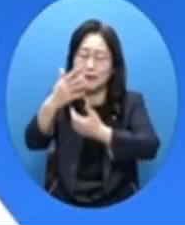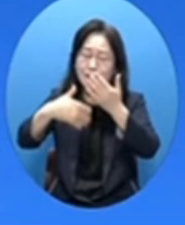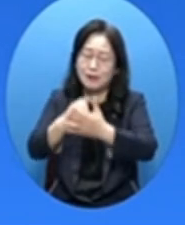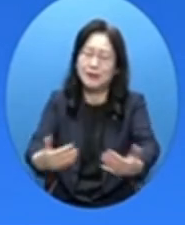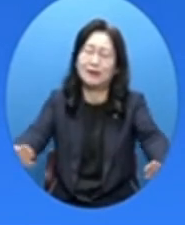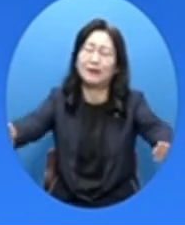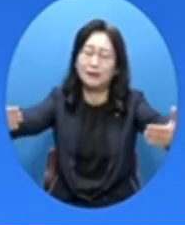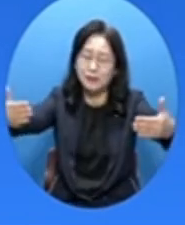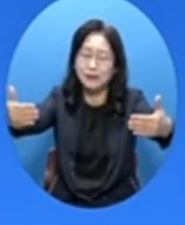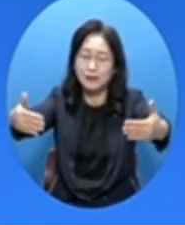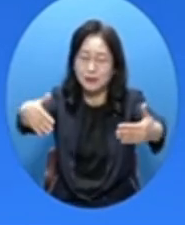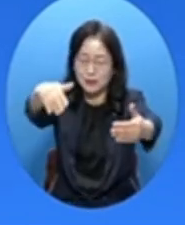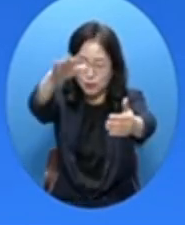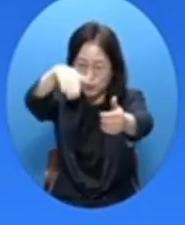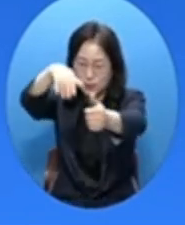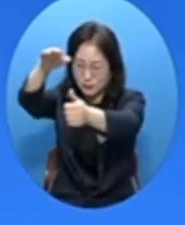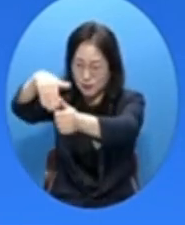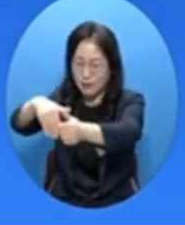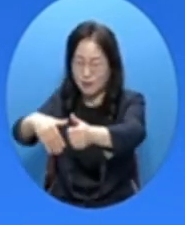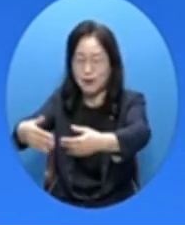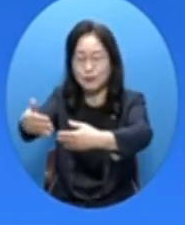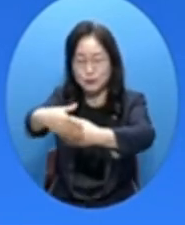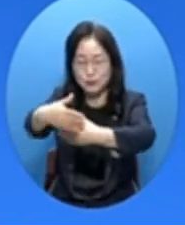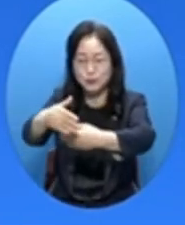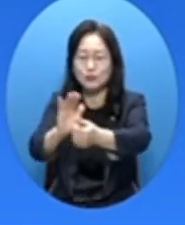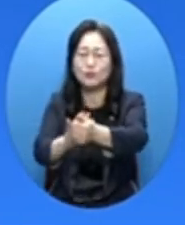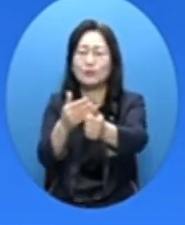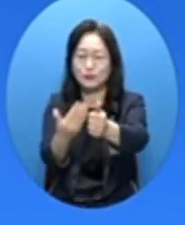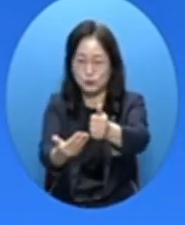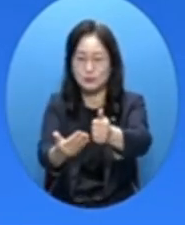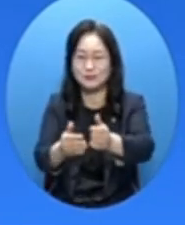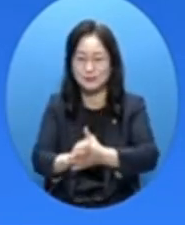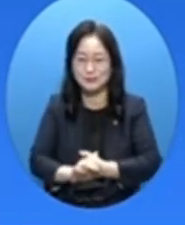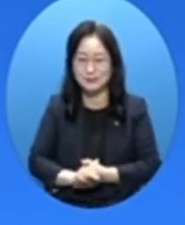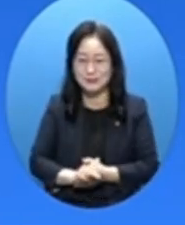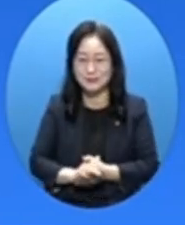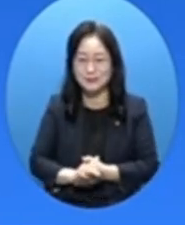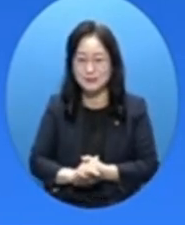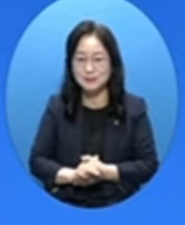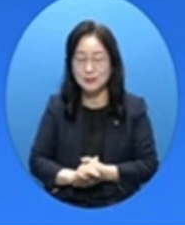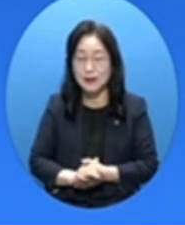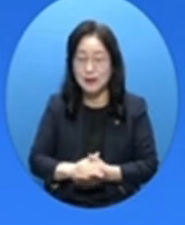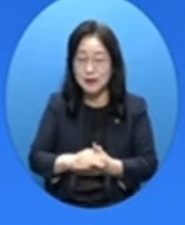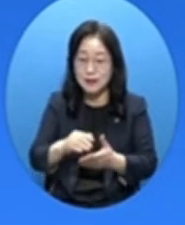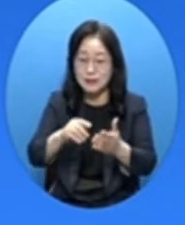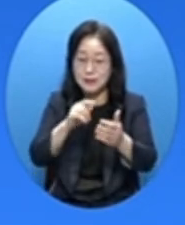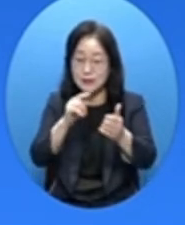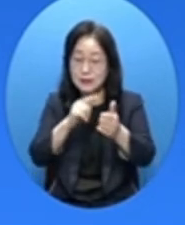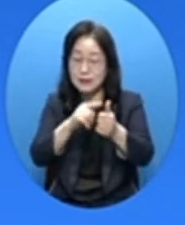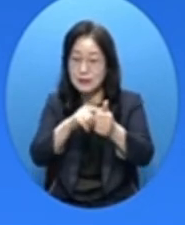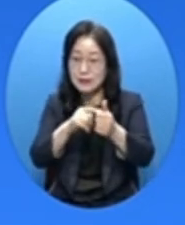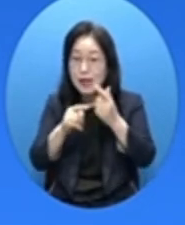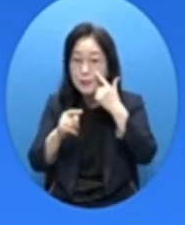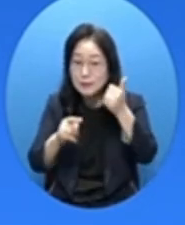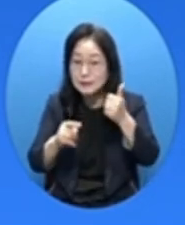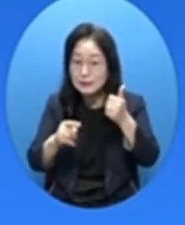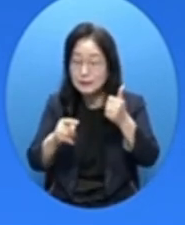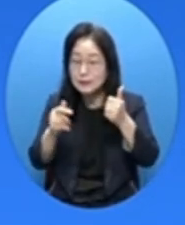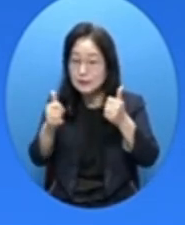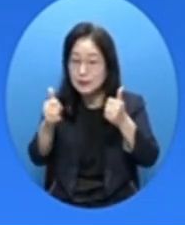팔을 벌리고 회개하고 돌아온 우리를 부모시고 아나 주시는 것입니다 탕자의 아버지는 탕자가 나간 그날부터